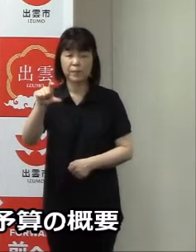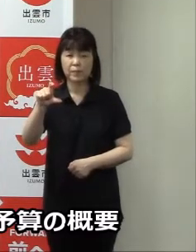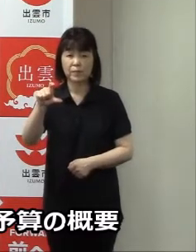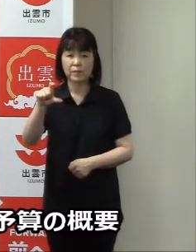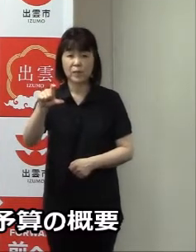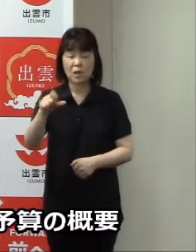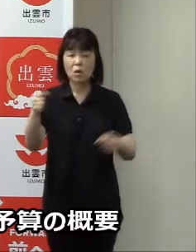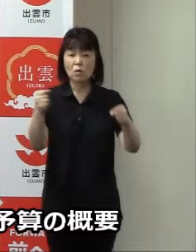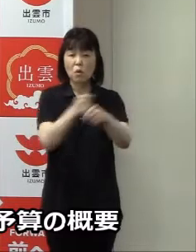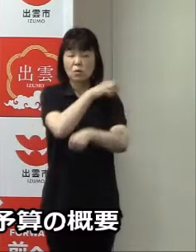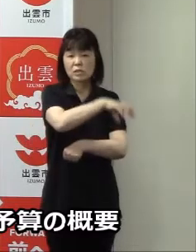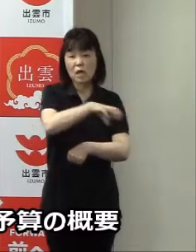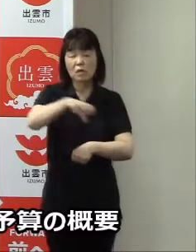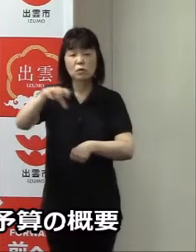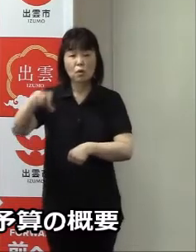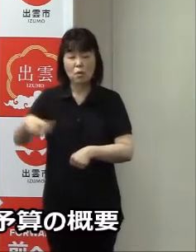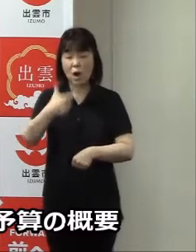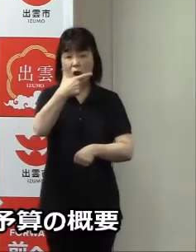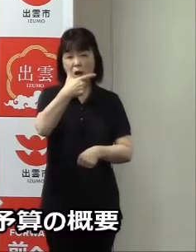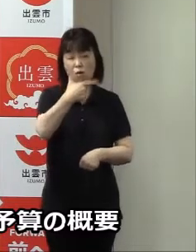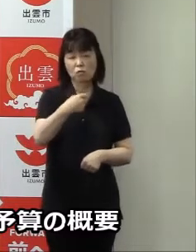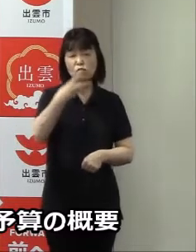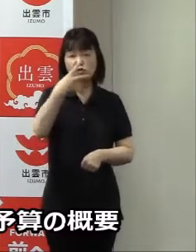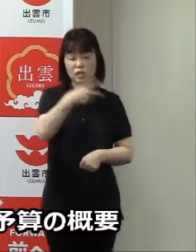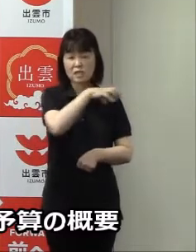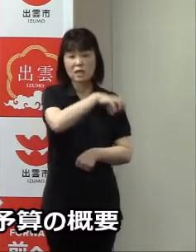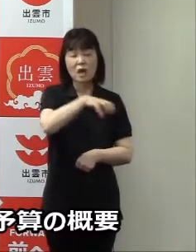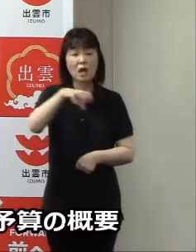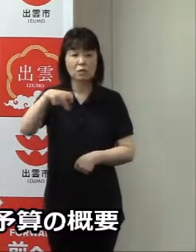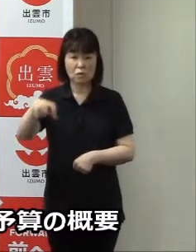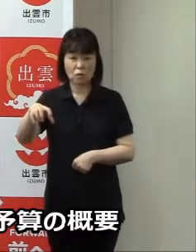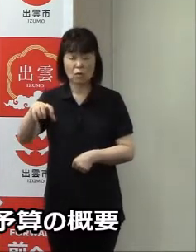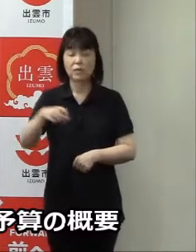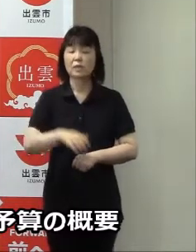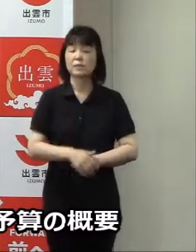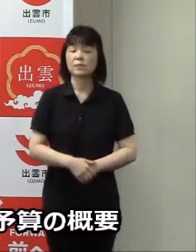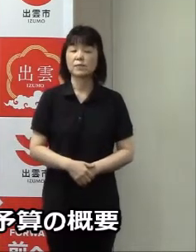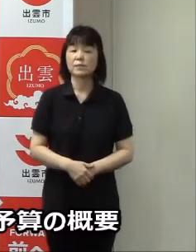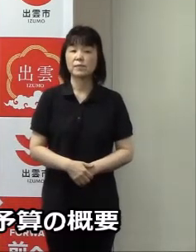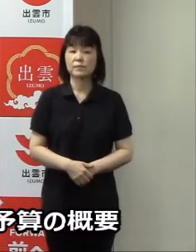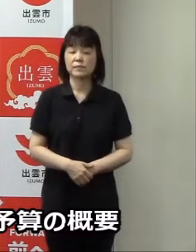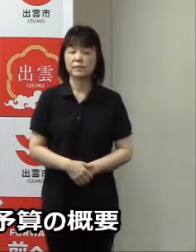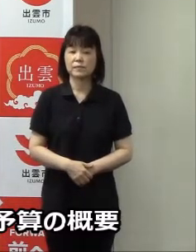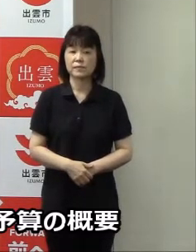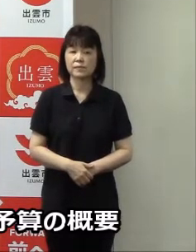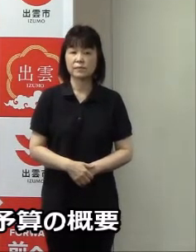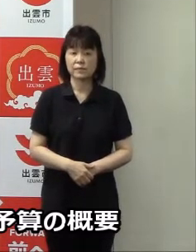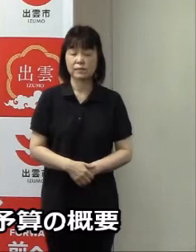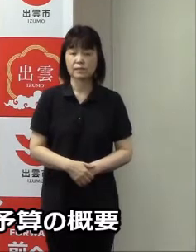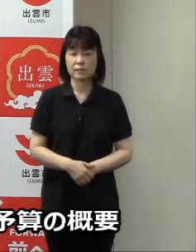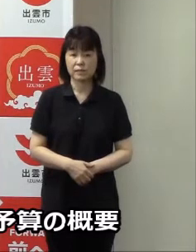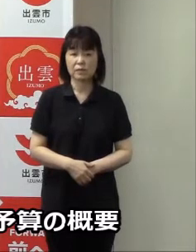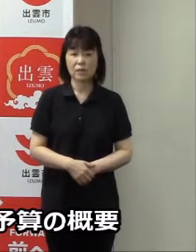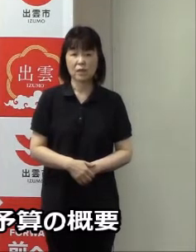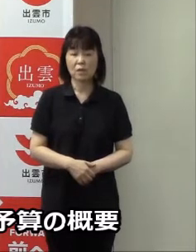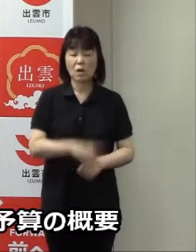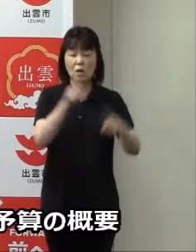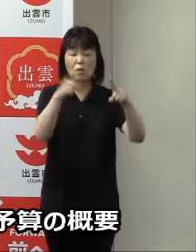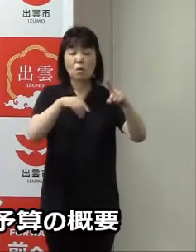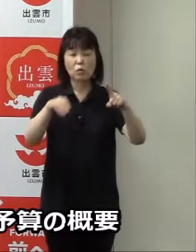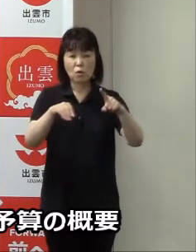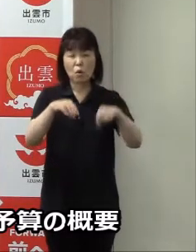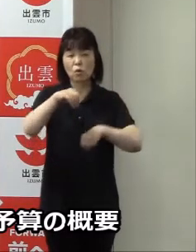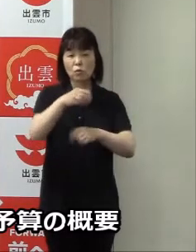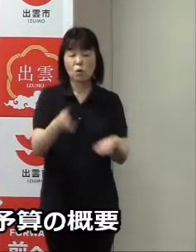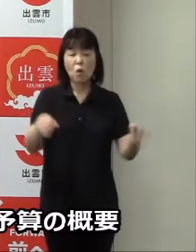工事箇所が62箇所となっております。6番目は同じく公共土木施設ですけれども先